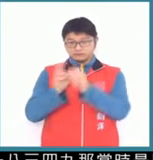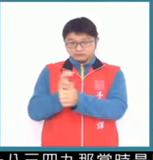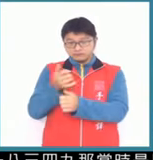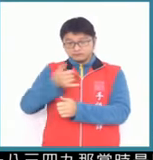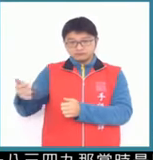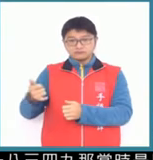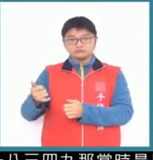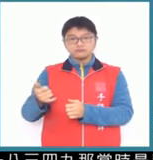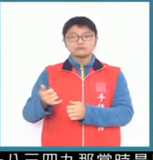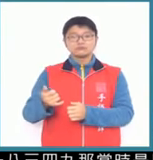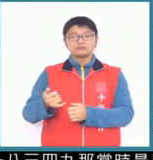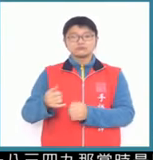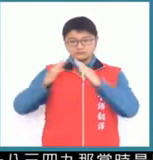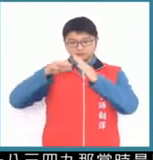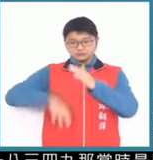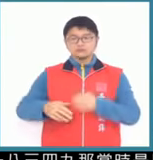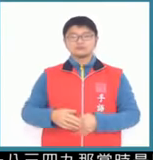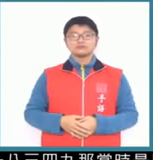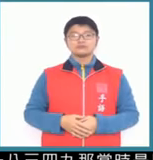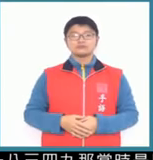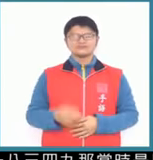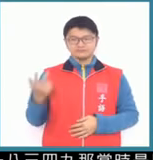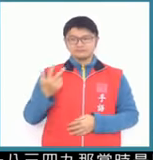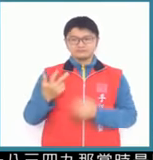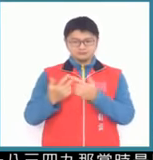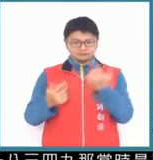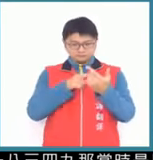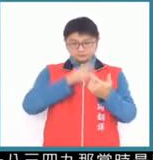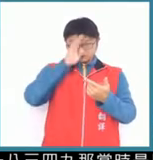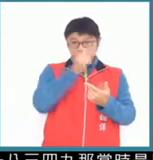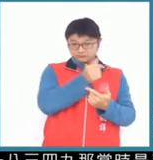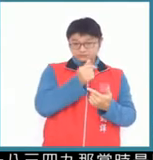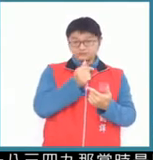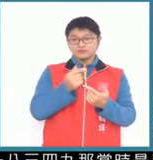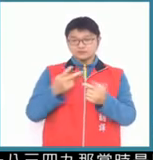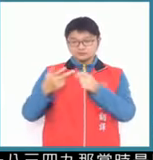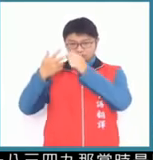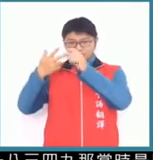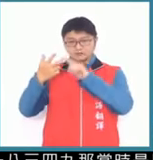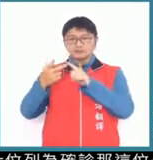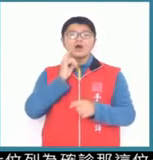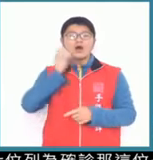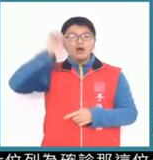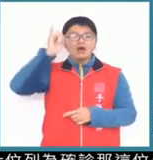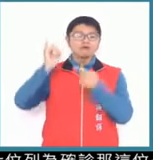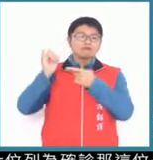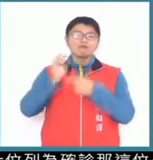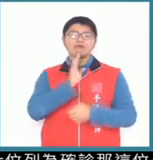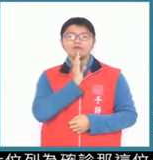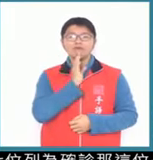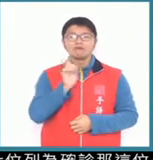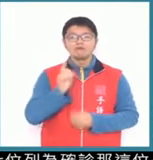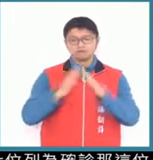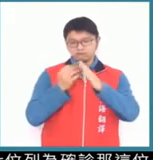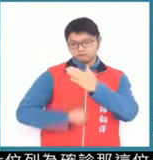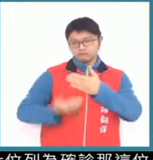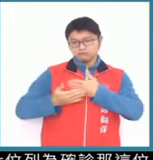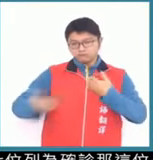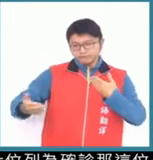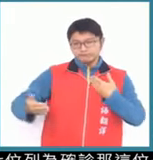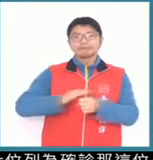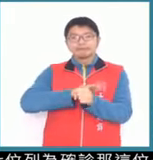7位，六位确诊。那这位是奶奶，那她是在这个居家隔离期